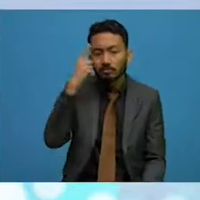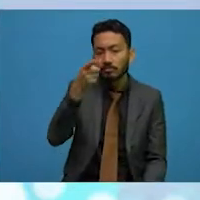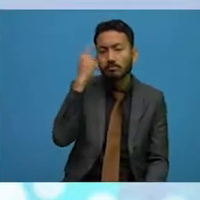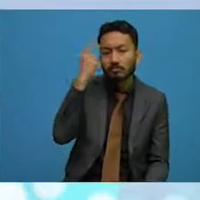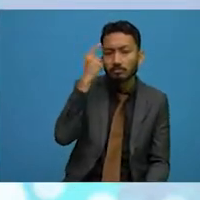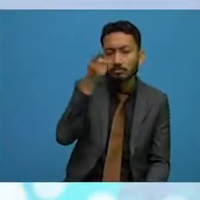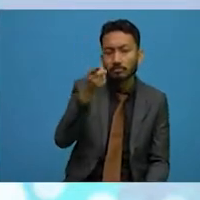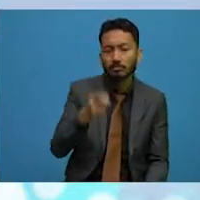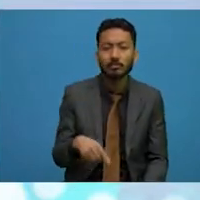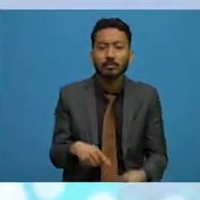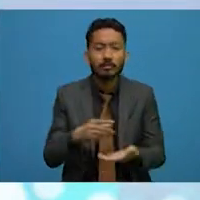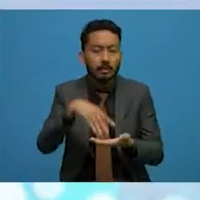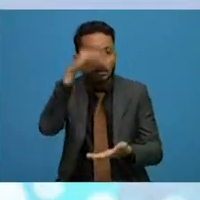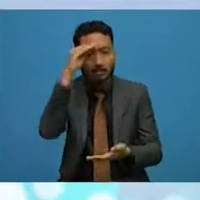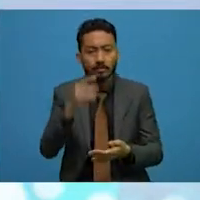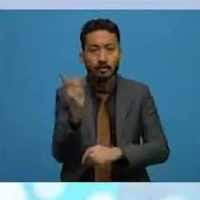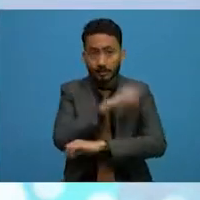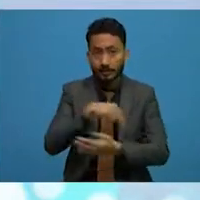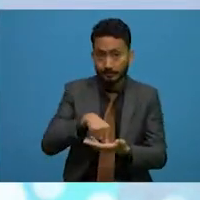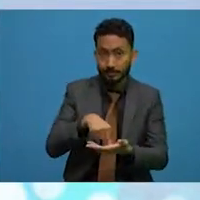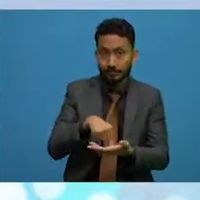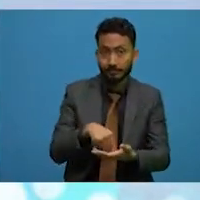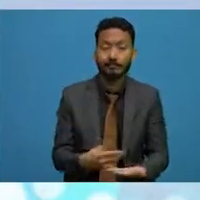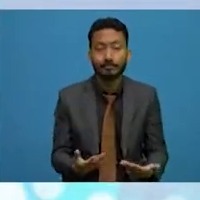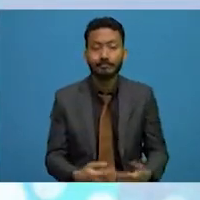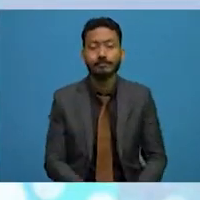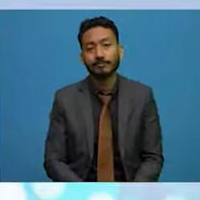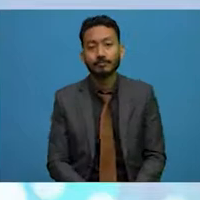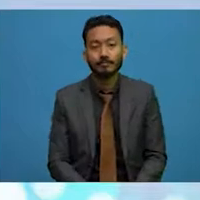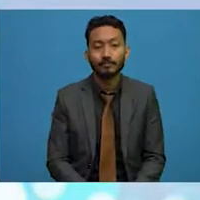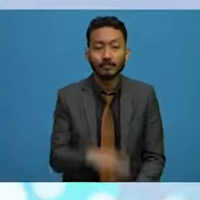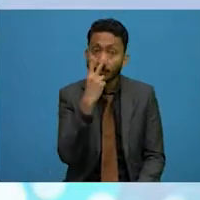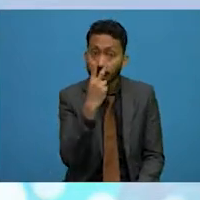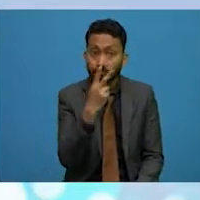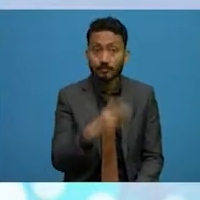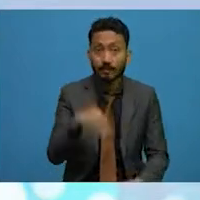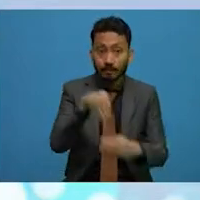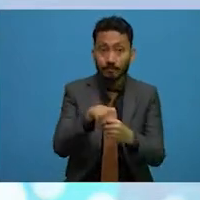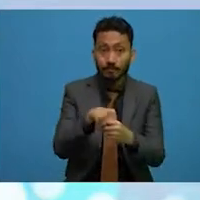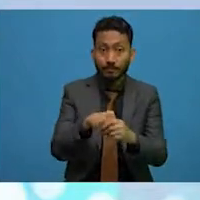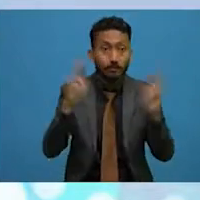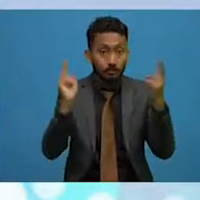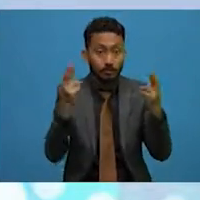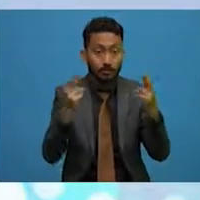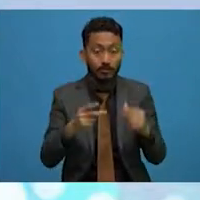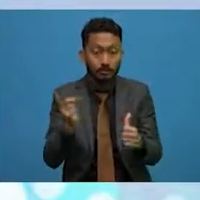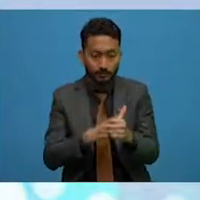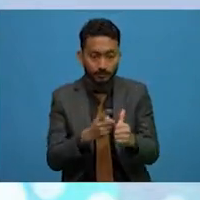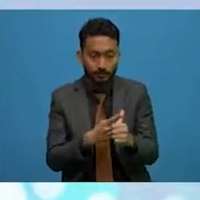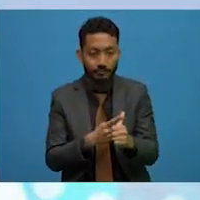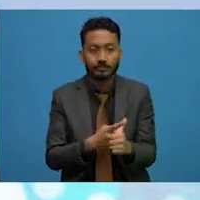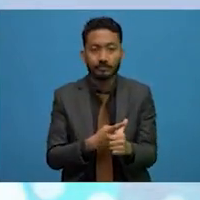tajuk yang akan dipelajari pada hari ini. Seterusnya, kita lihat dalam subtajuk kedua multimedia dan